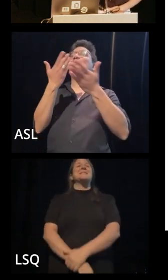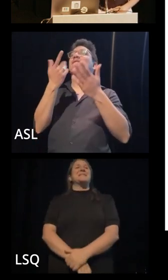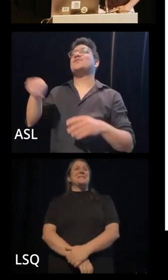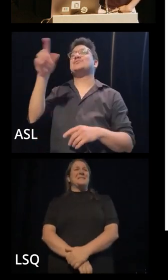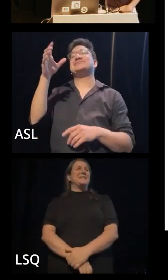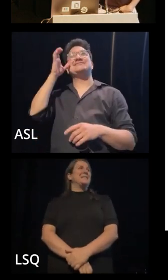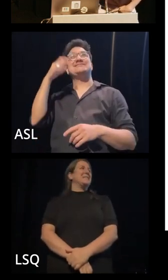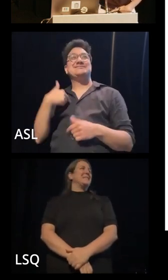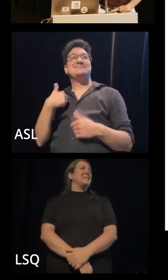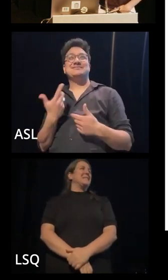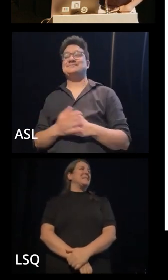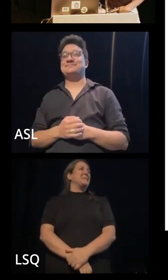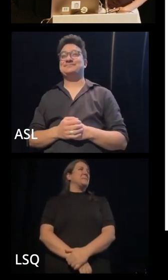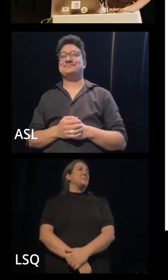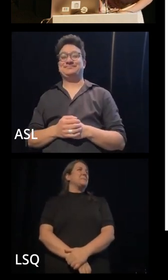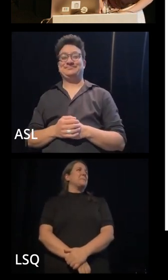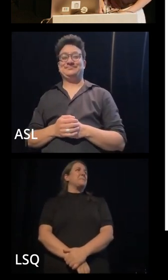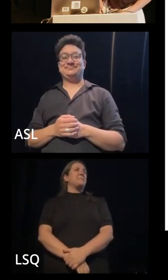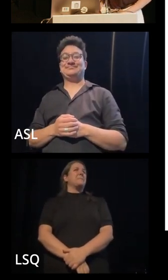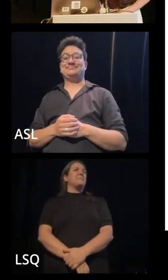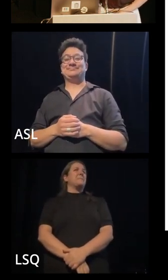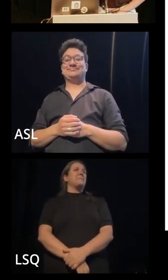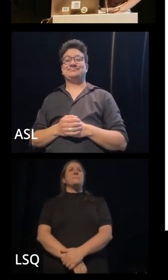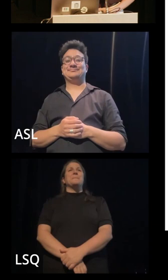avec mon contact.